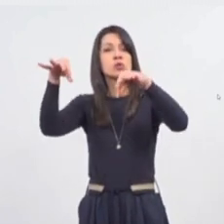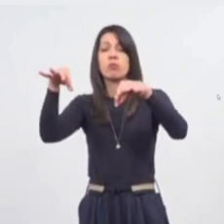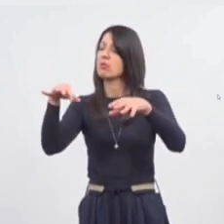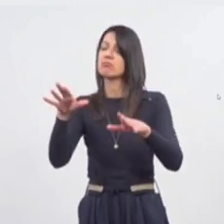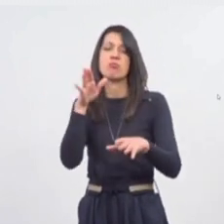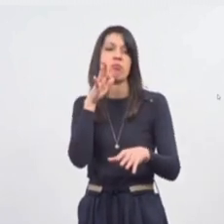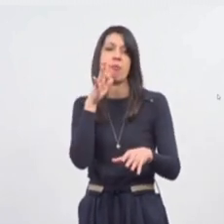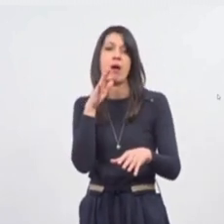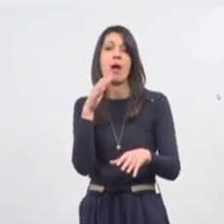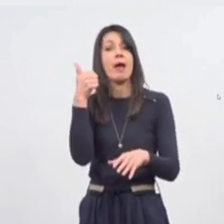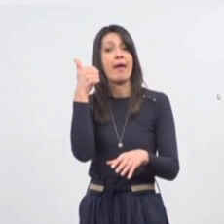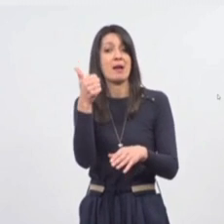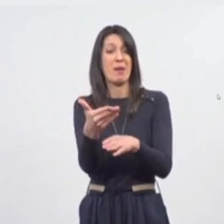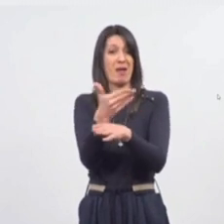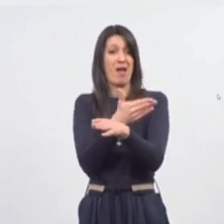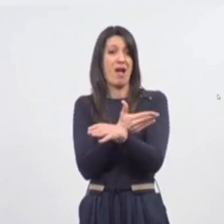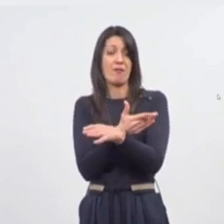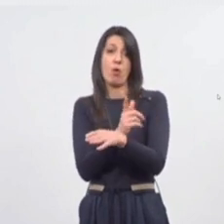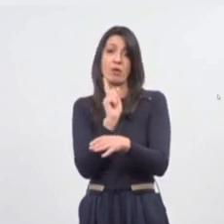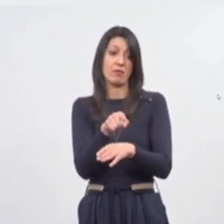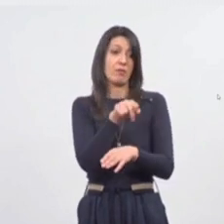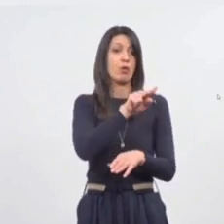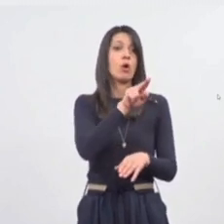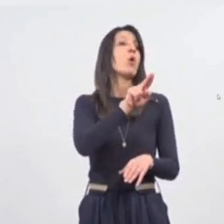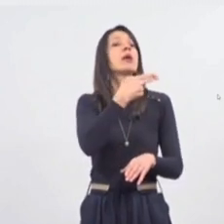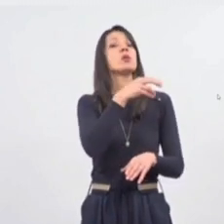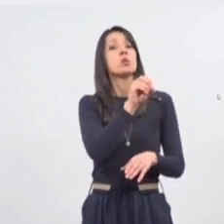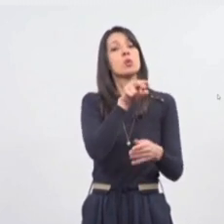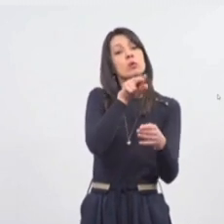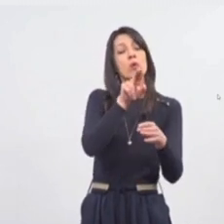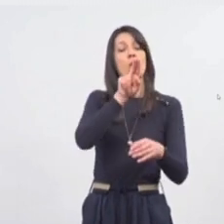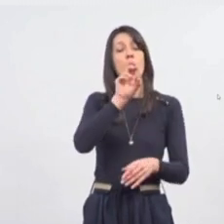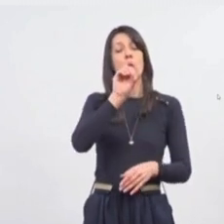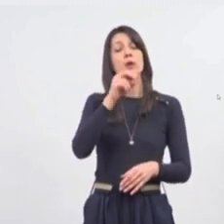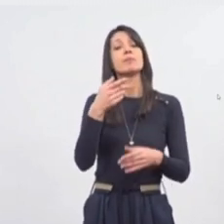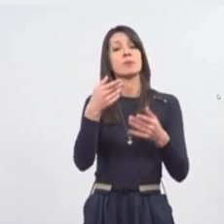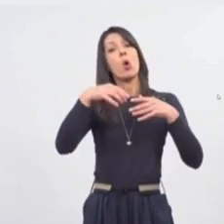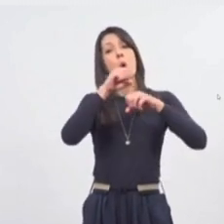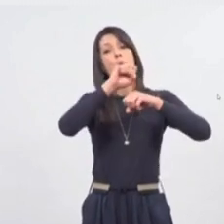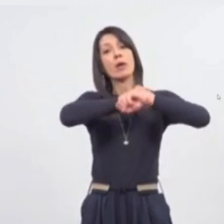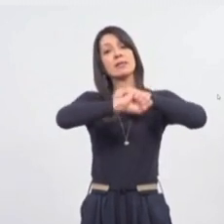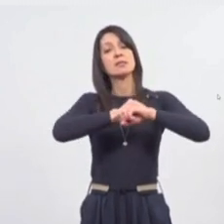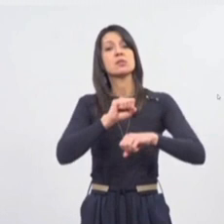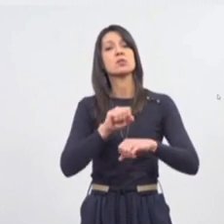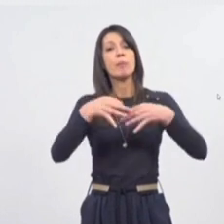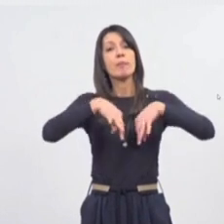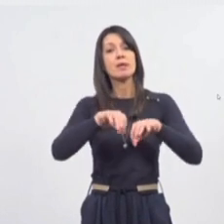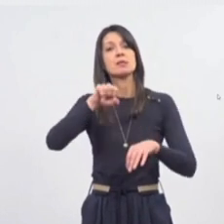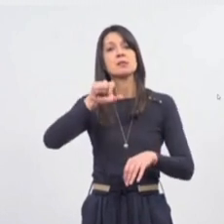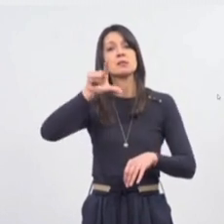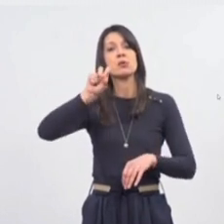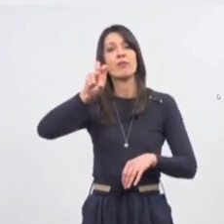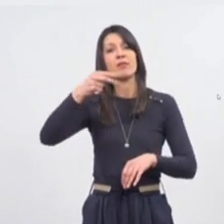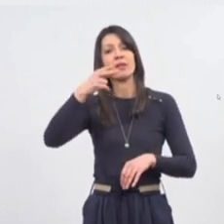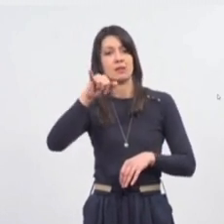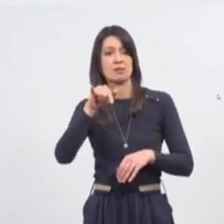n'ait été préalablement exclue de l'Organisation des Nations Unies. Or, comme la Russie est un membre permanent du